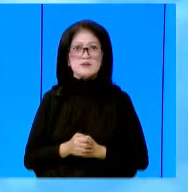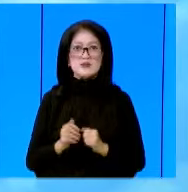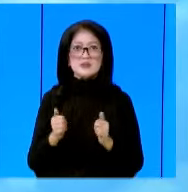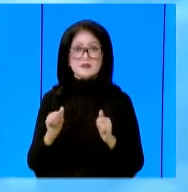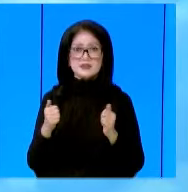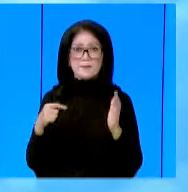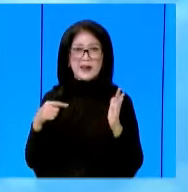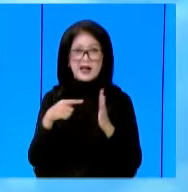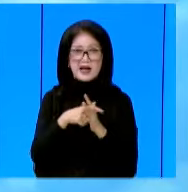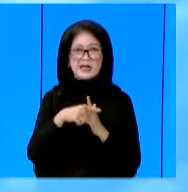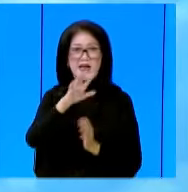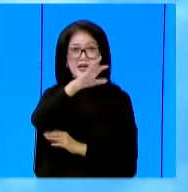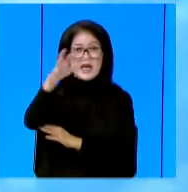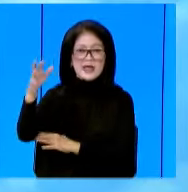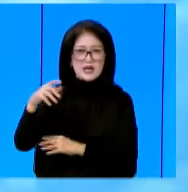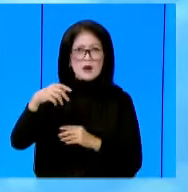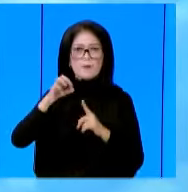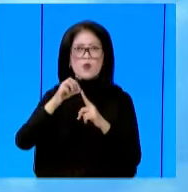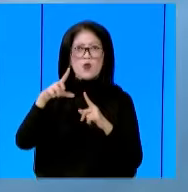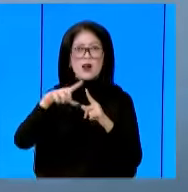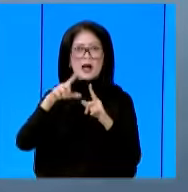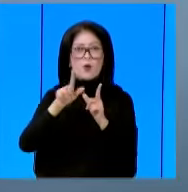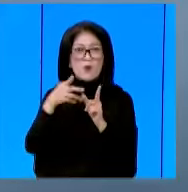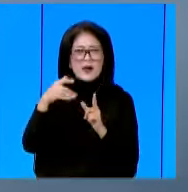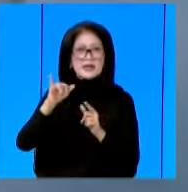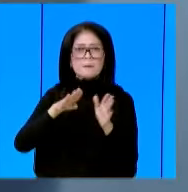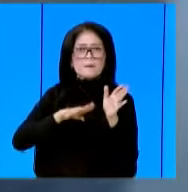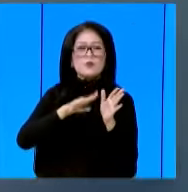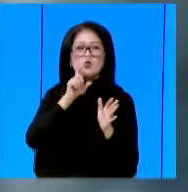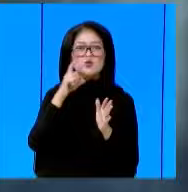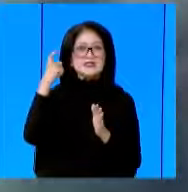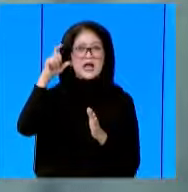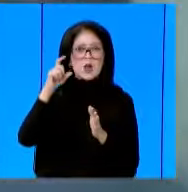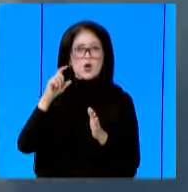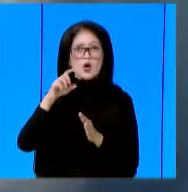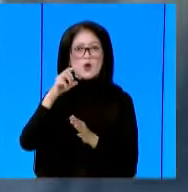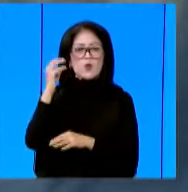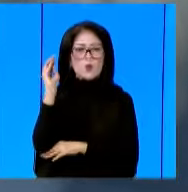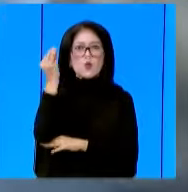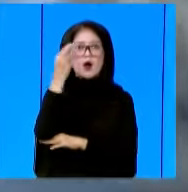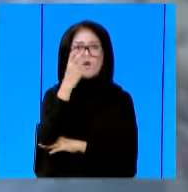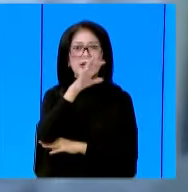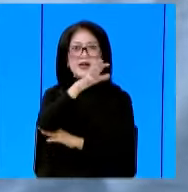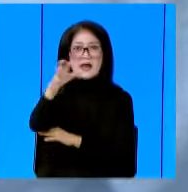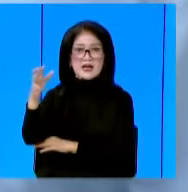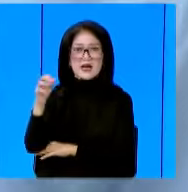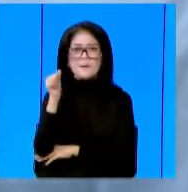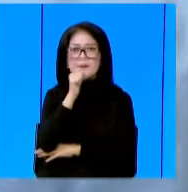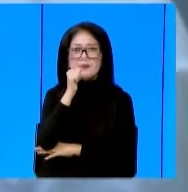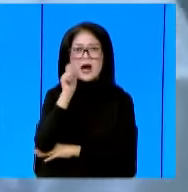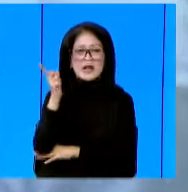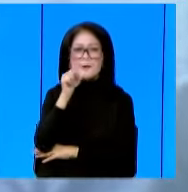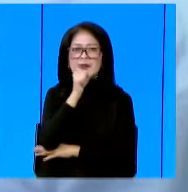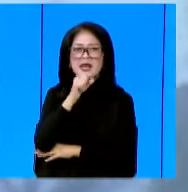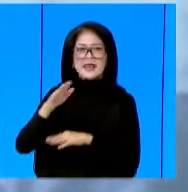Jelang Pilkada Polewali Mandar Sulawesi Barat, sejumlah nama bermunculan untuk maju sebagai bakal calon kepala daerah, tak terkecuali penyanyi dangdut Siti